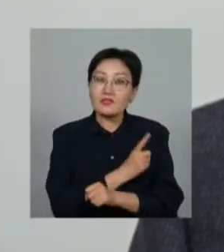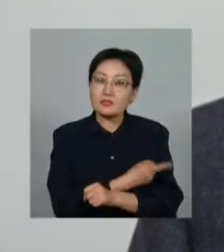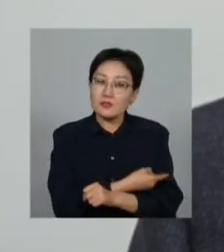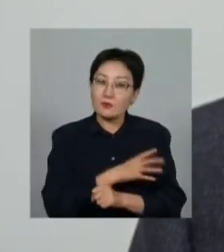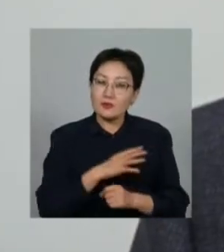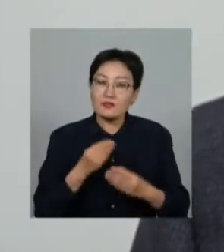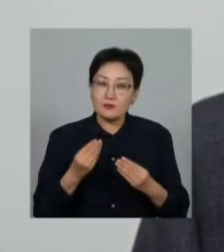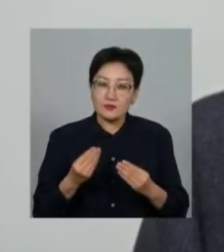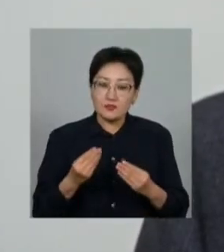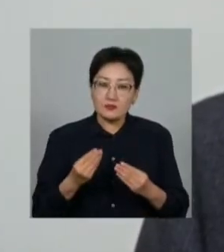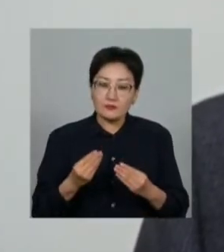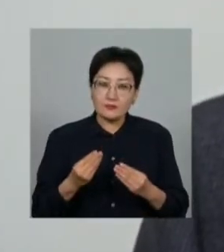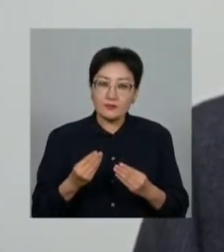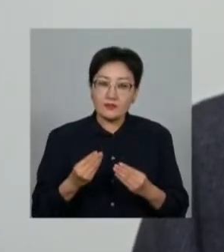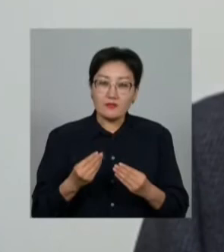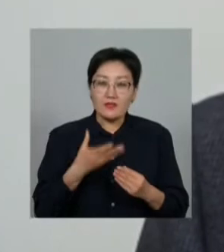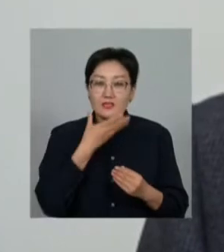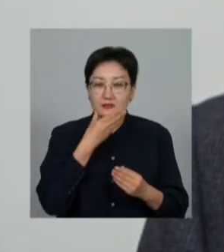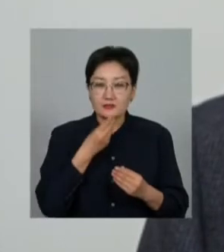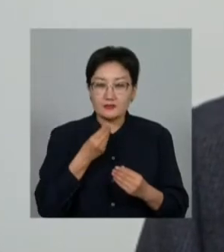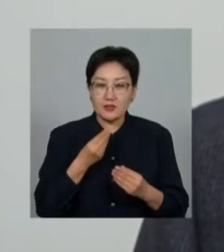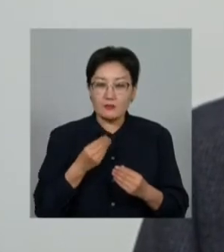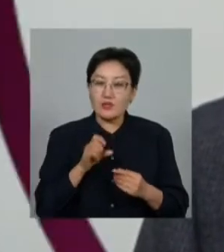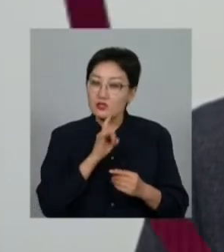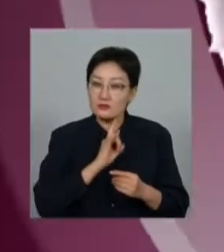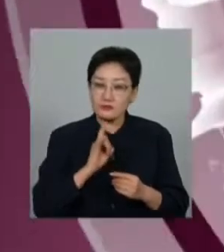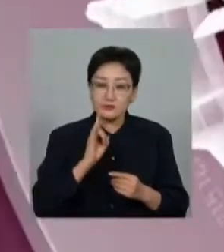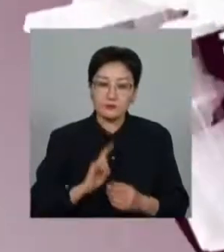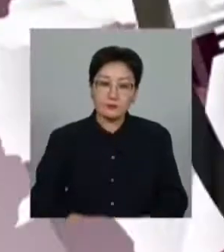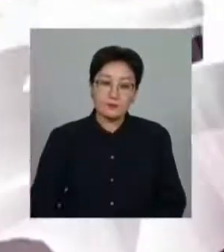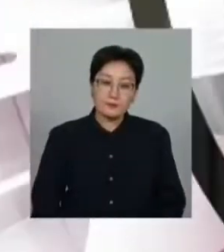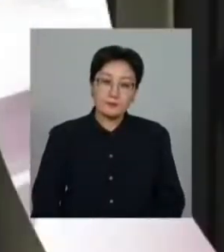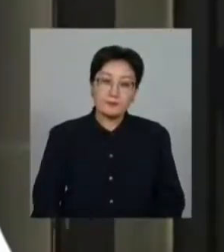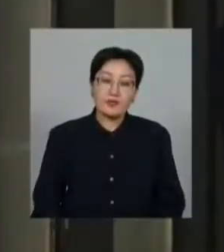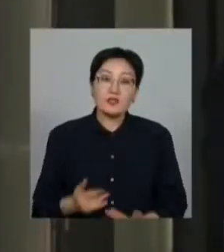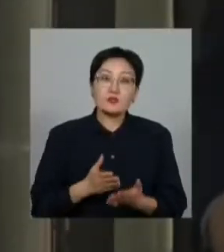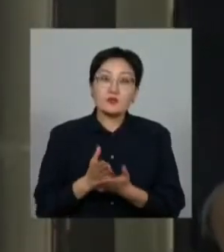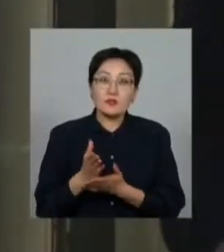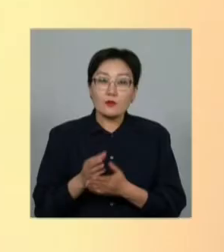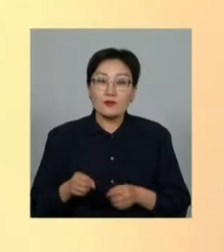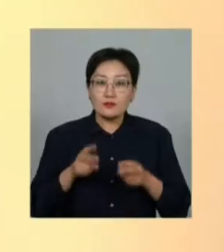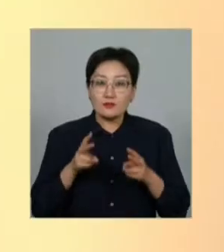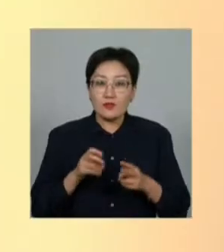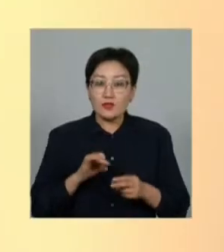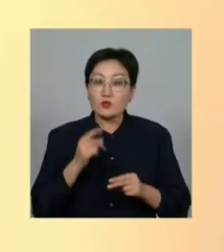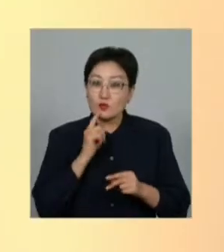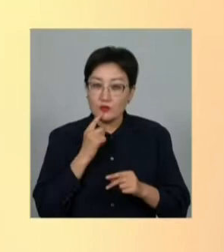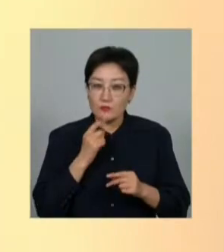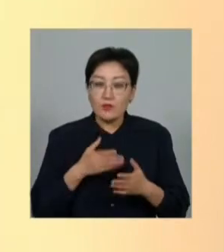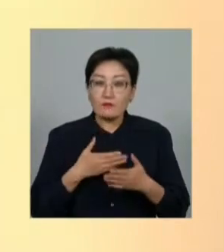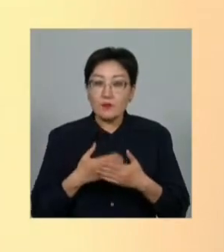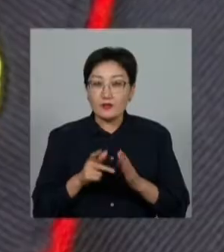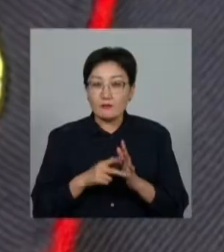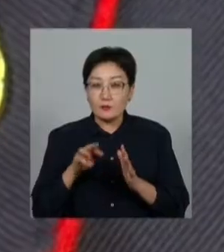прекрасная очень красивые женщины и их служба и опасна и трудна преддверии